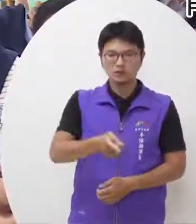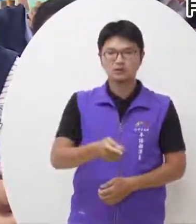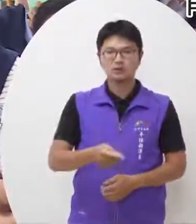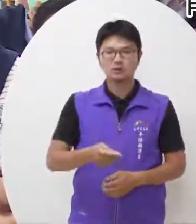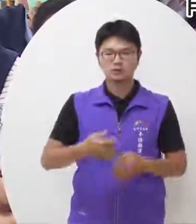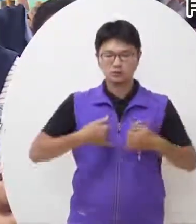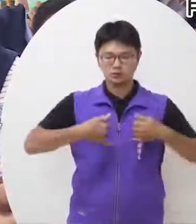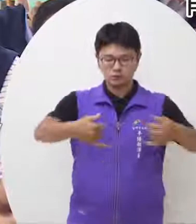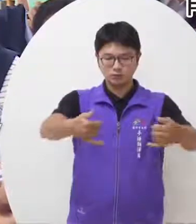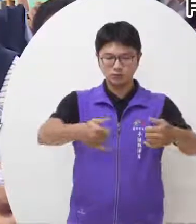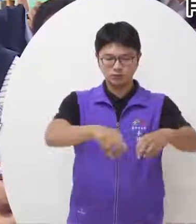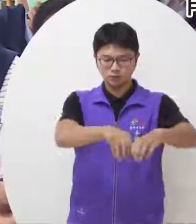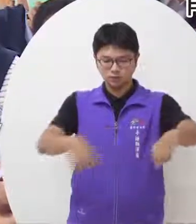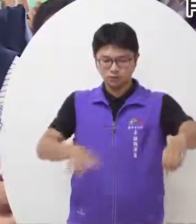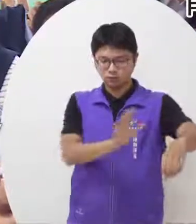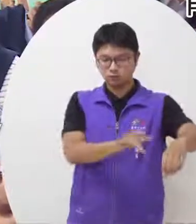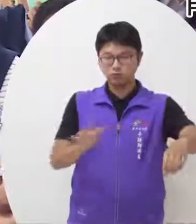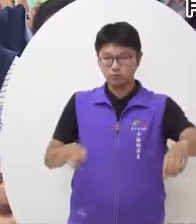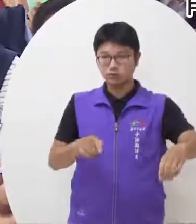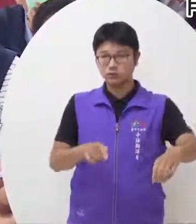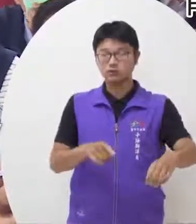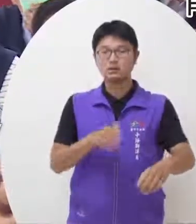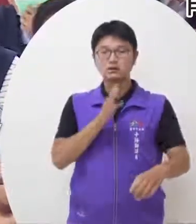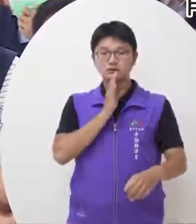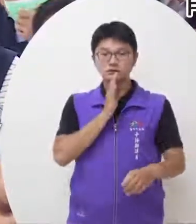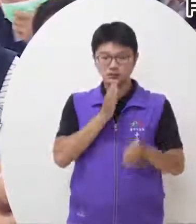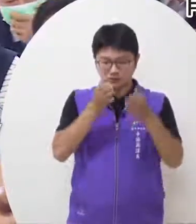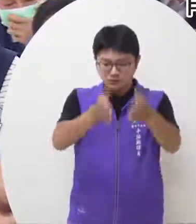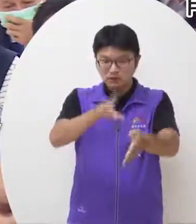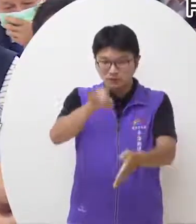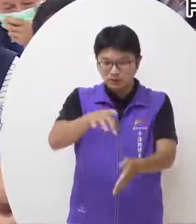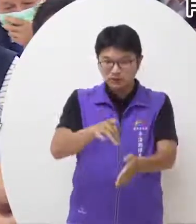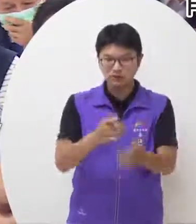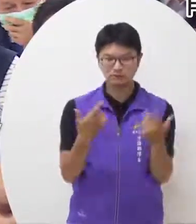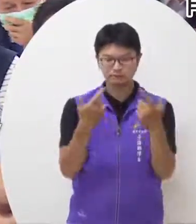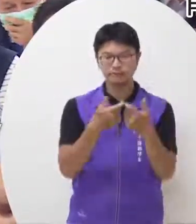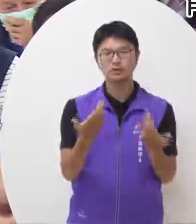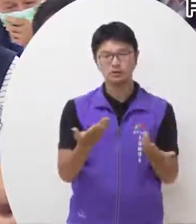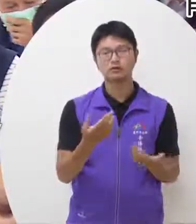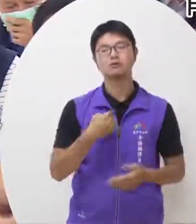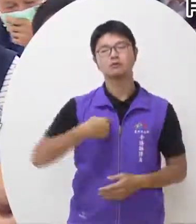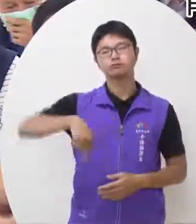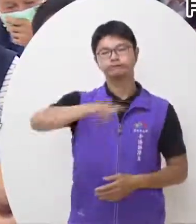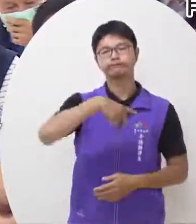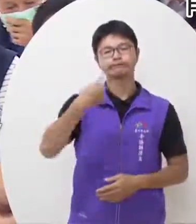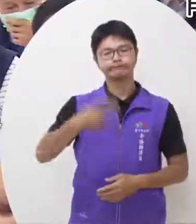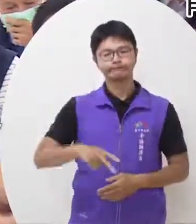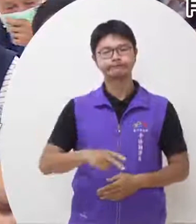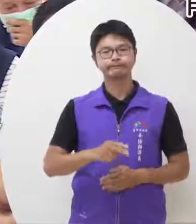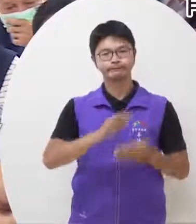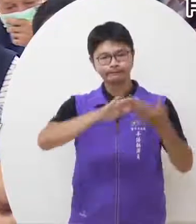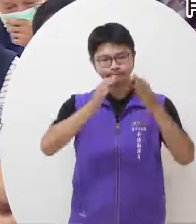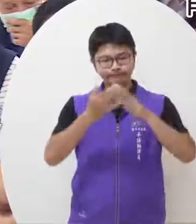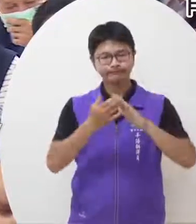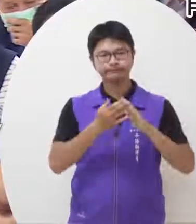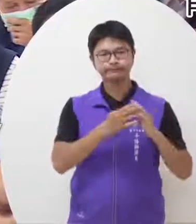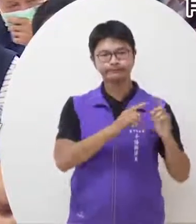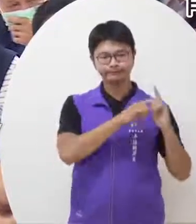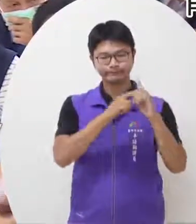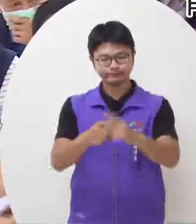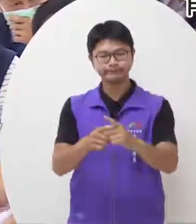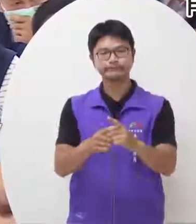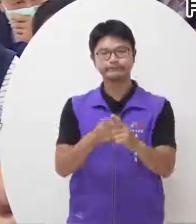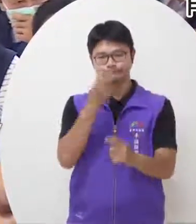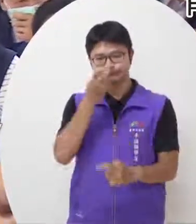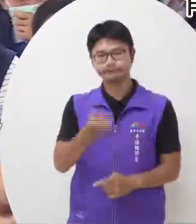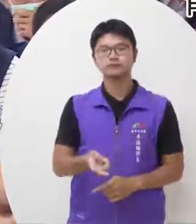然后甚至未来如果有机会打缺口，要打在哪个地方会比较适合一点哦，这个部分可能后续我再来亲自参与会刊